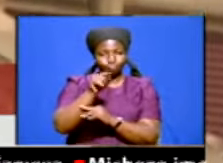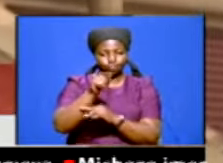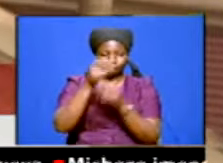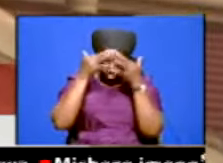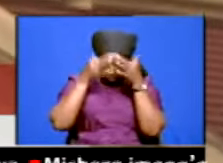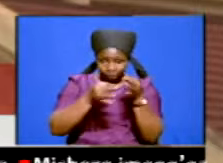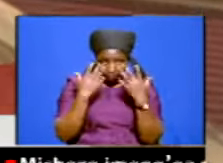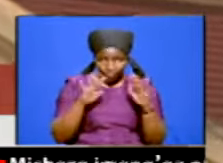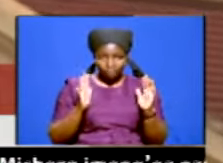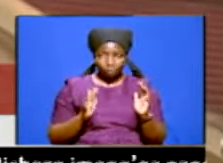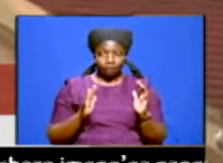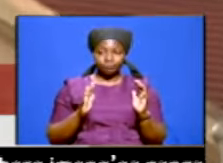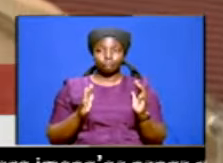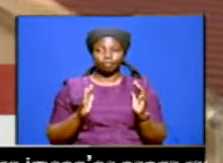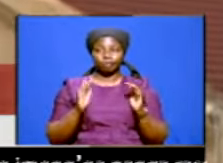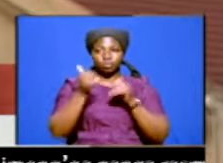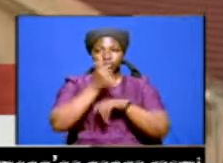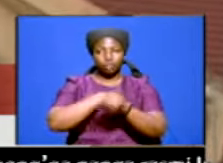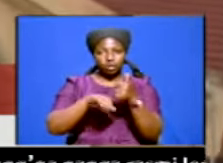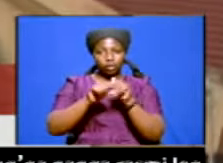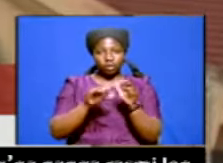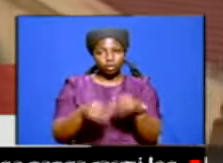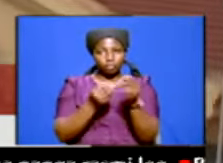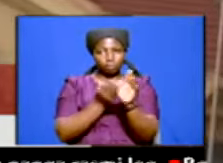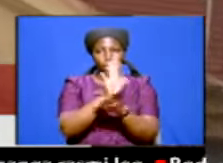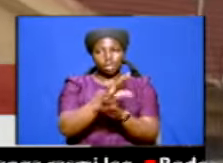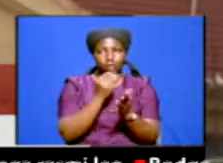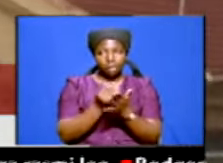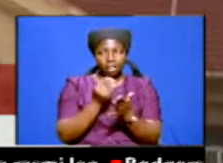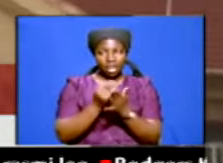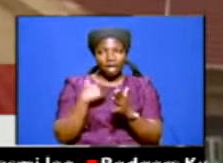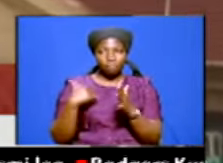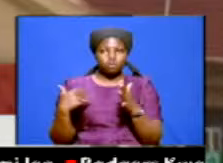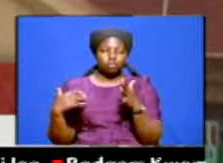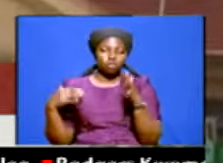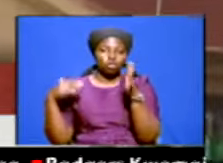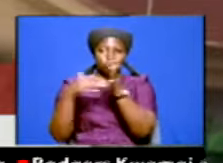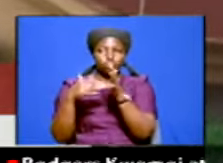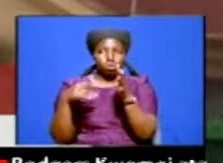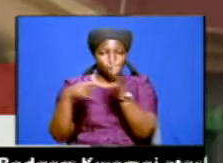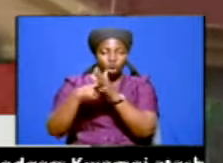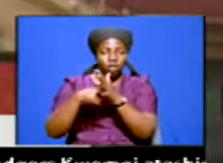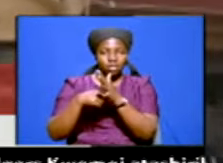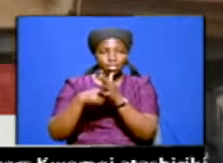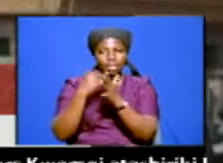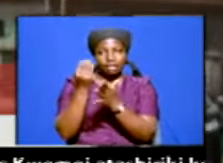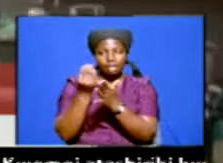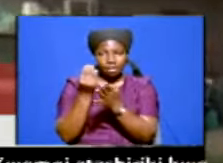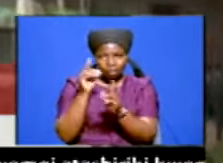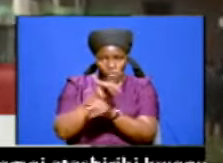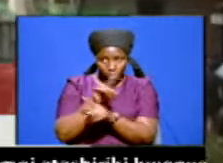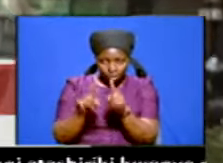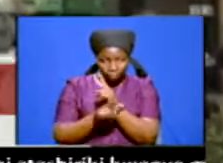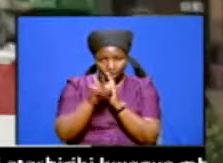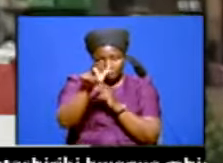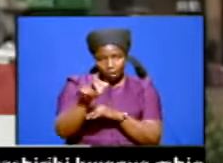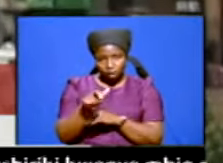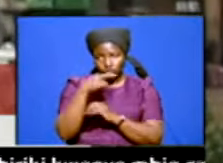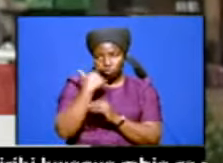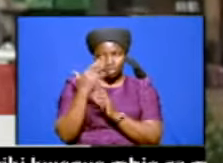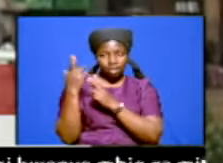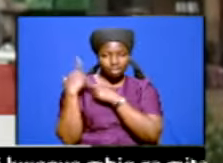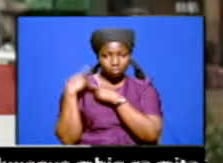Shauri ya kurejesha mali imefungia mali ya mmoja wa naibu mkurugenzi wa halmashauri ya usimamizi wa barabara za mashinani